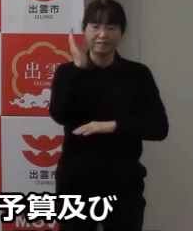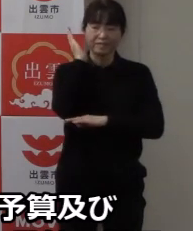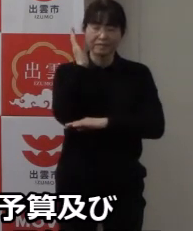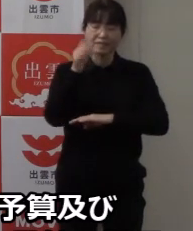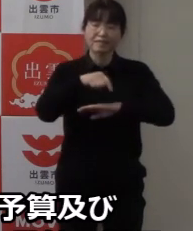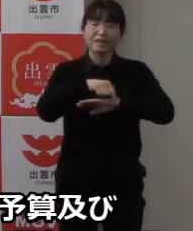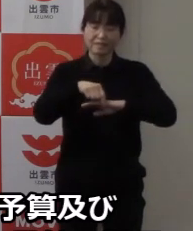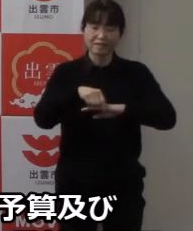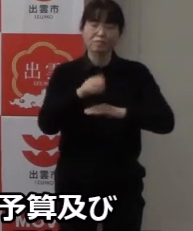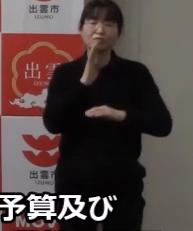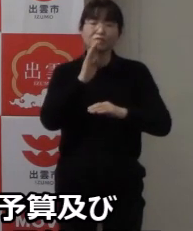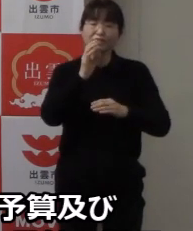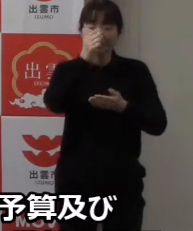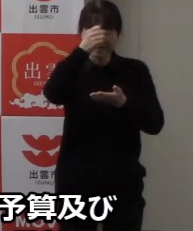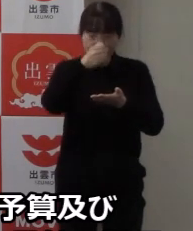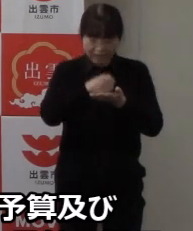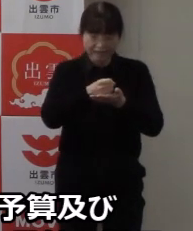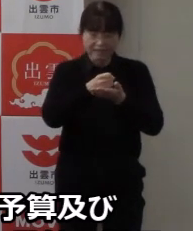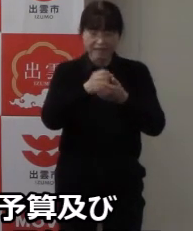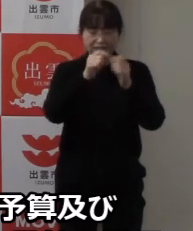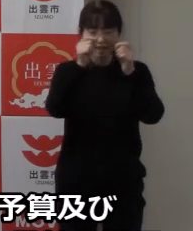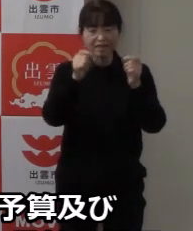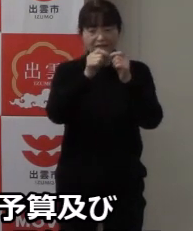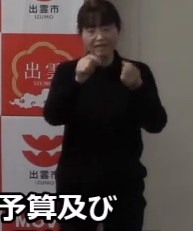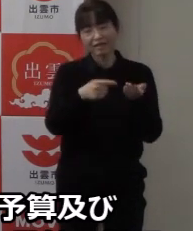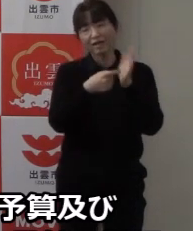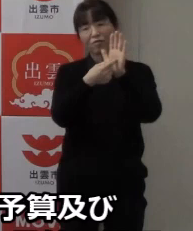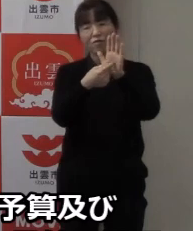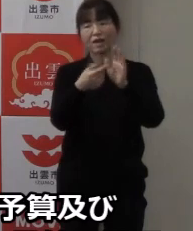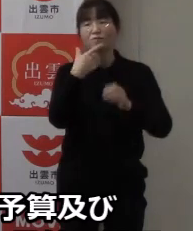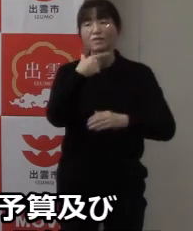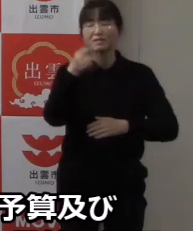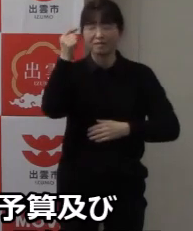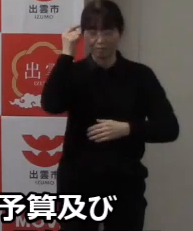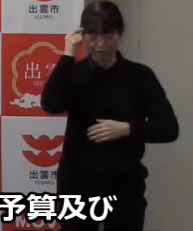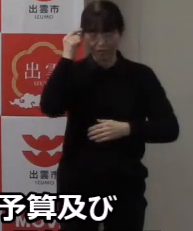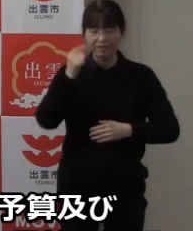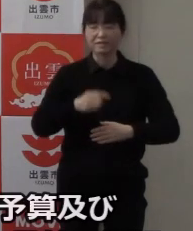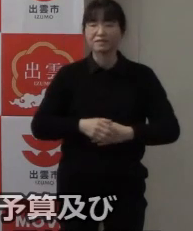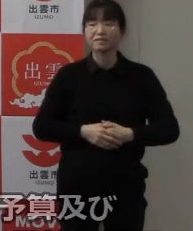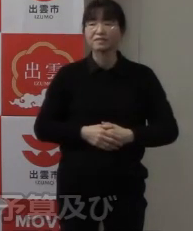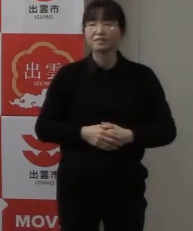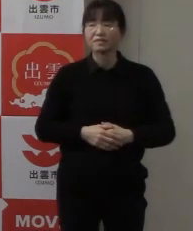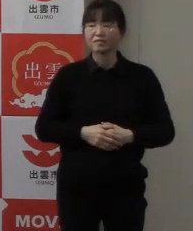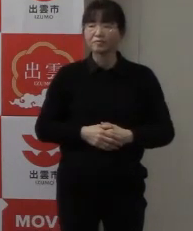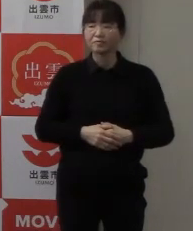実現していくことで結果を出していきたいというふうに思います。